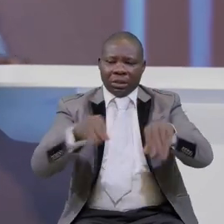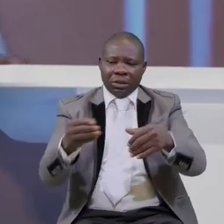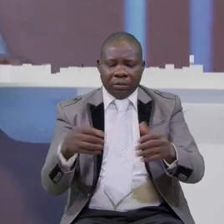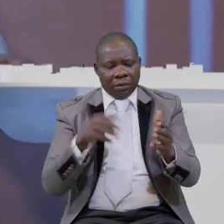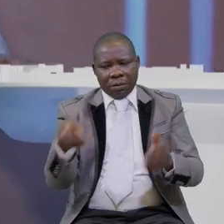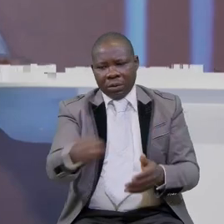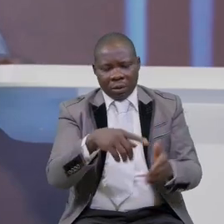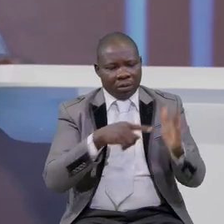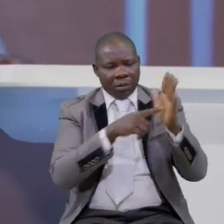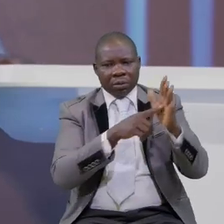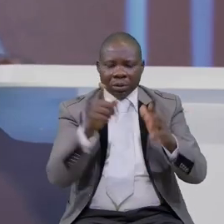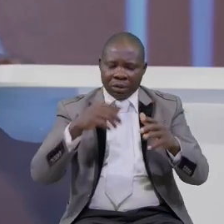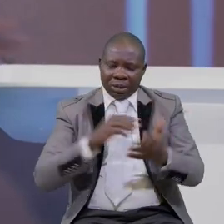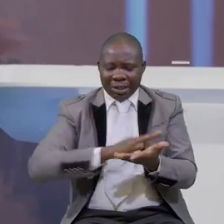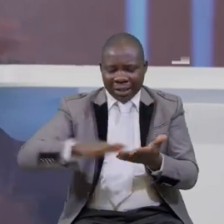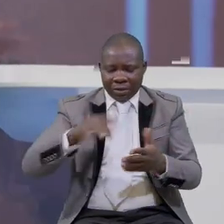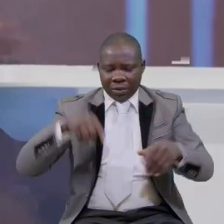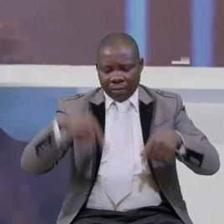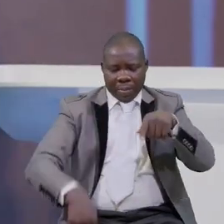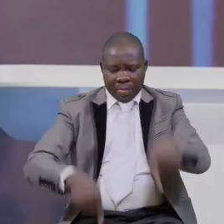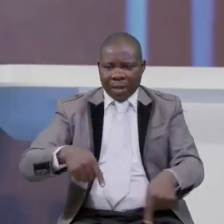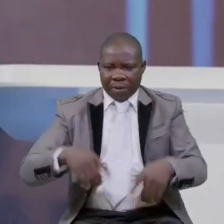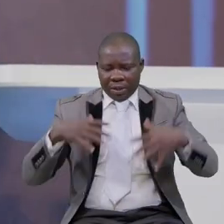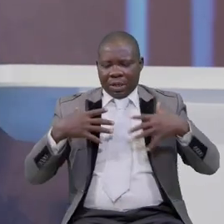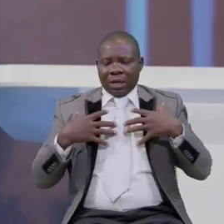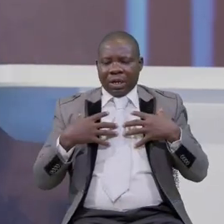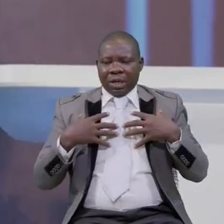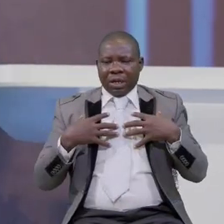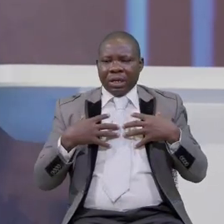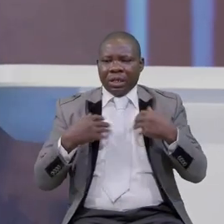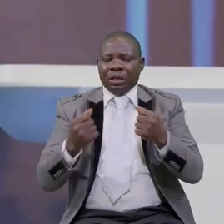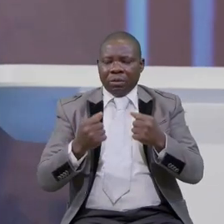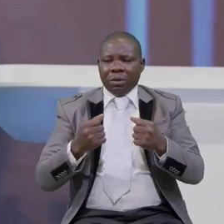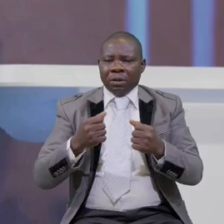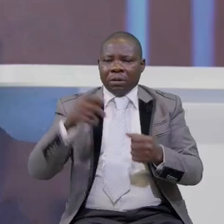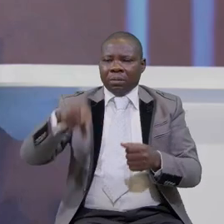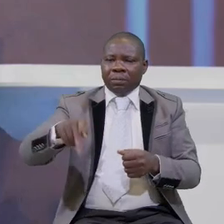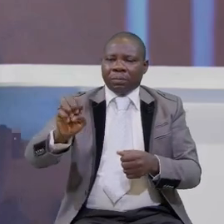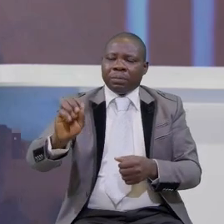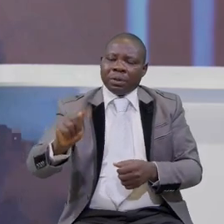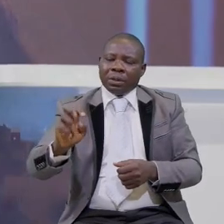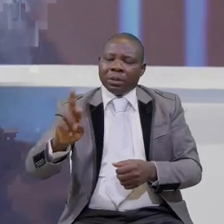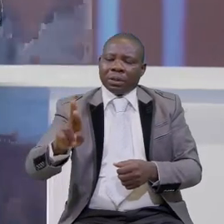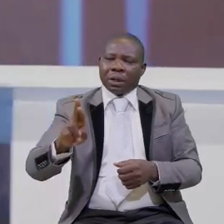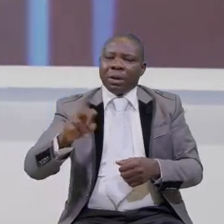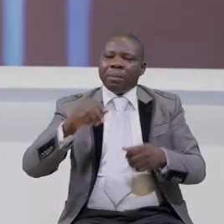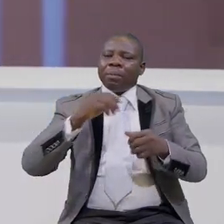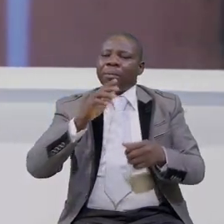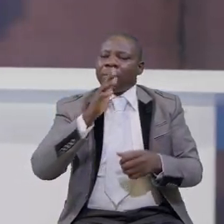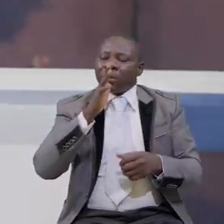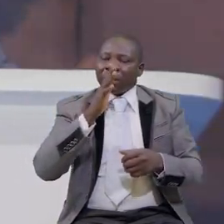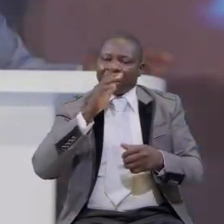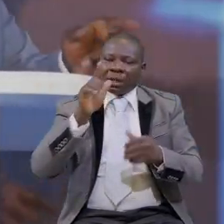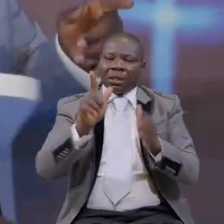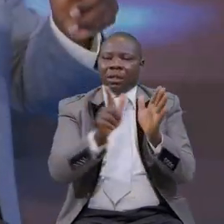guéri Simon, la belle-mère de Simon Pierre. Et ils sont allés partout. Non seulement la guérison, parce